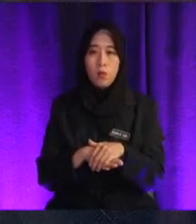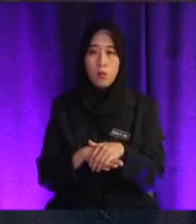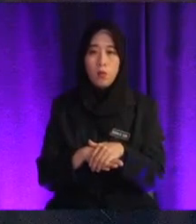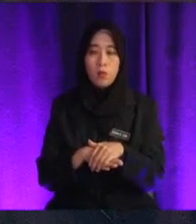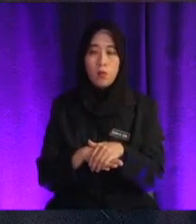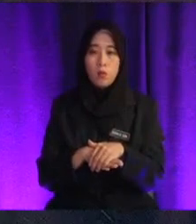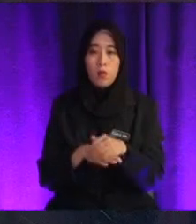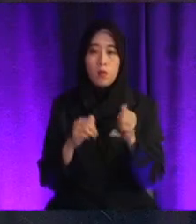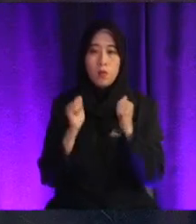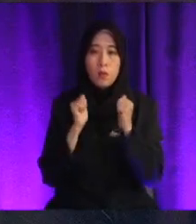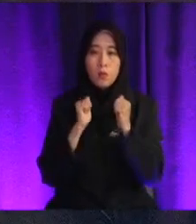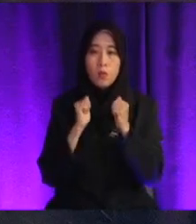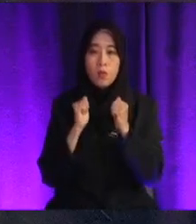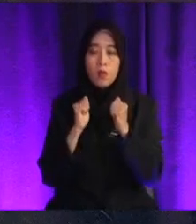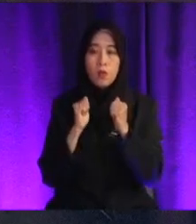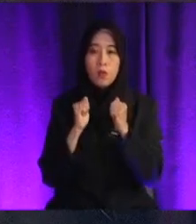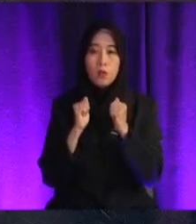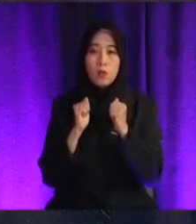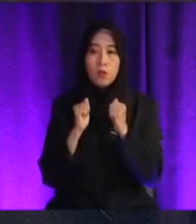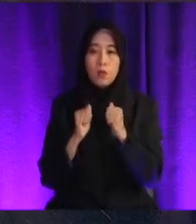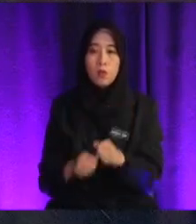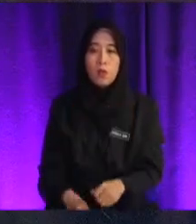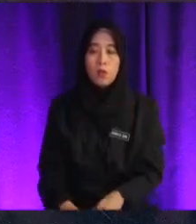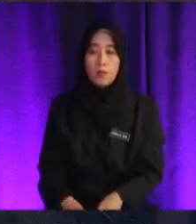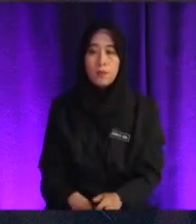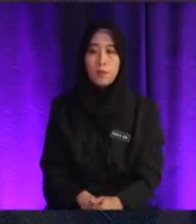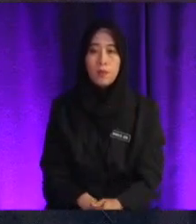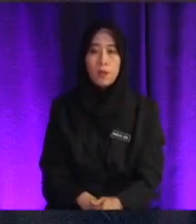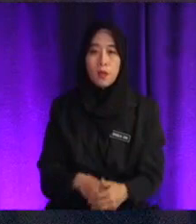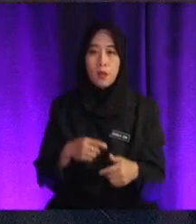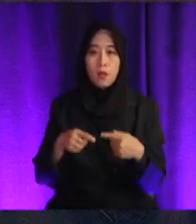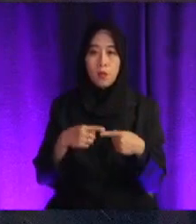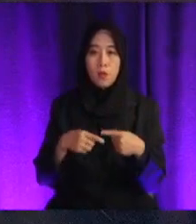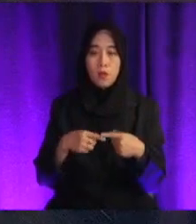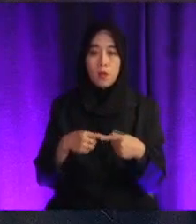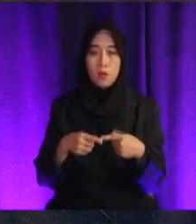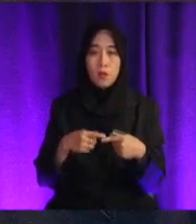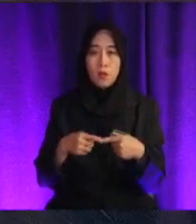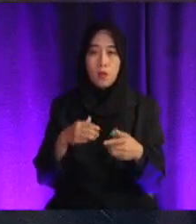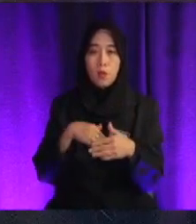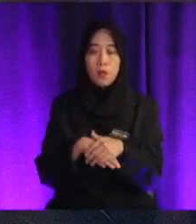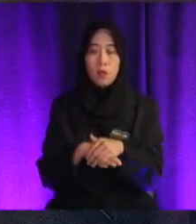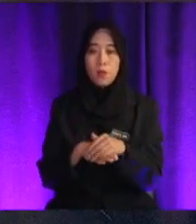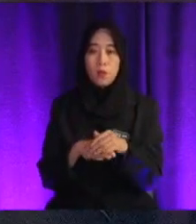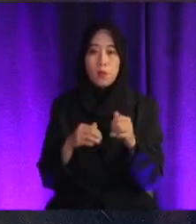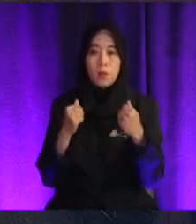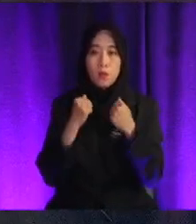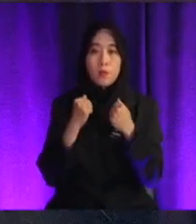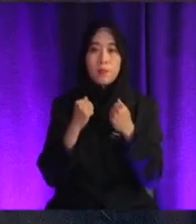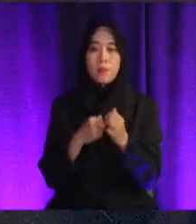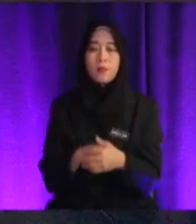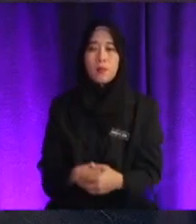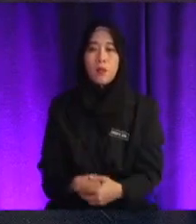lagi suhu. Jadi pemampu pun bekerja lagi. Bil pun akan melambung lagi. Macam tu. Macam itulah.